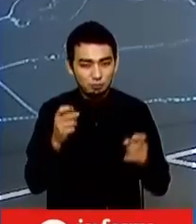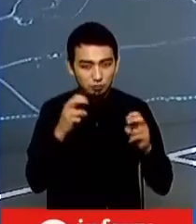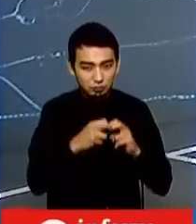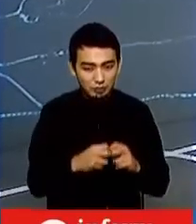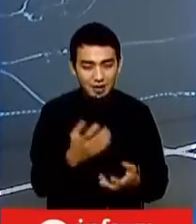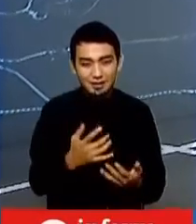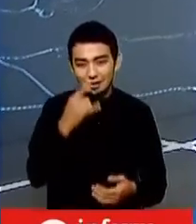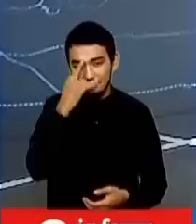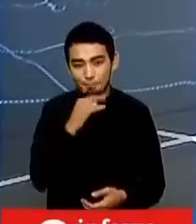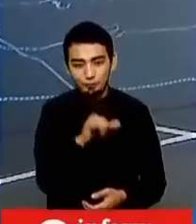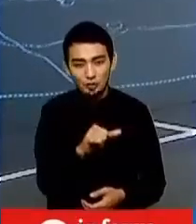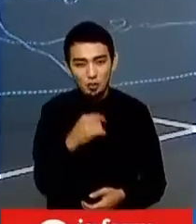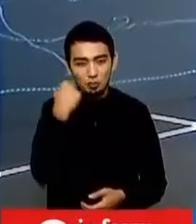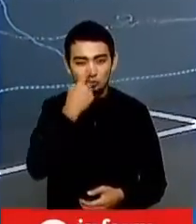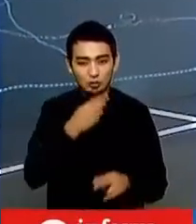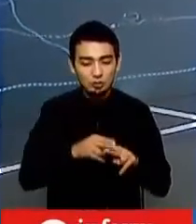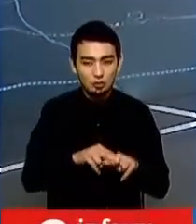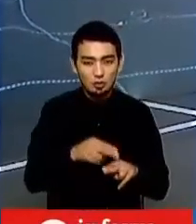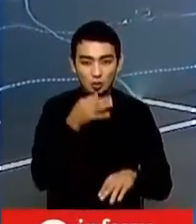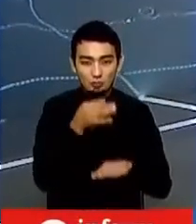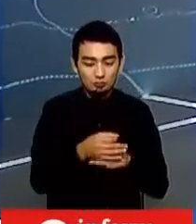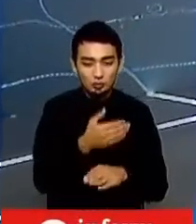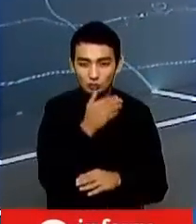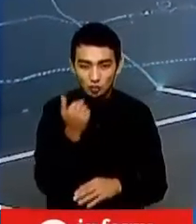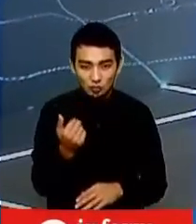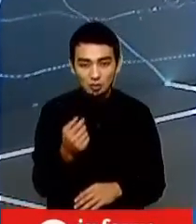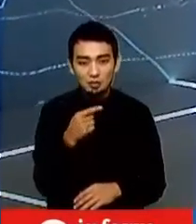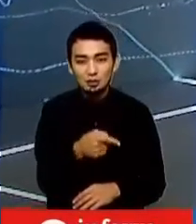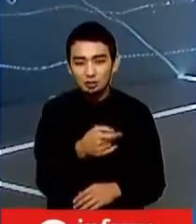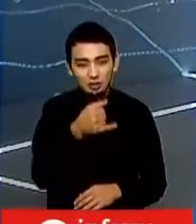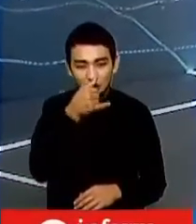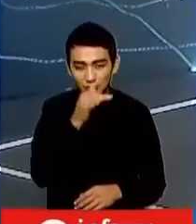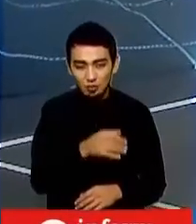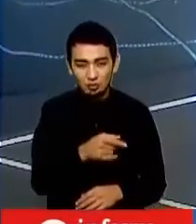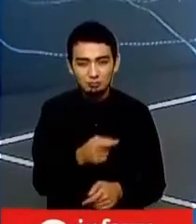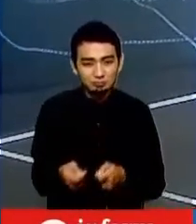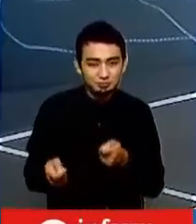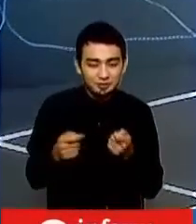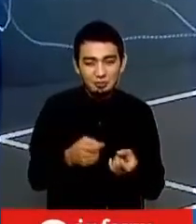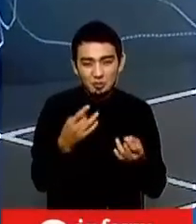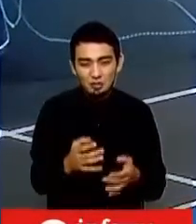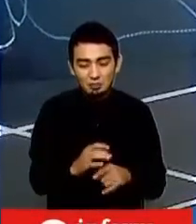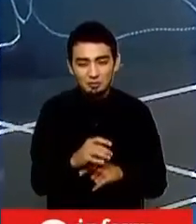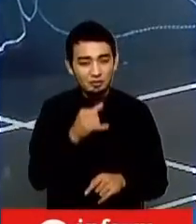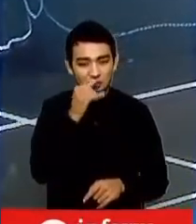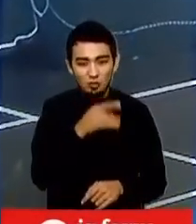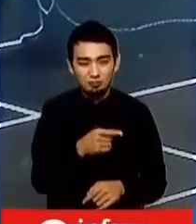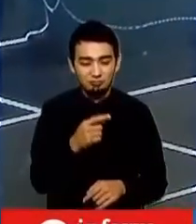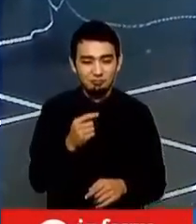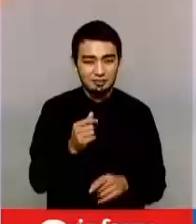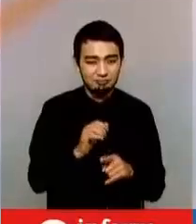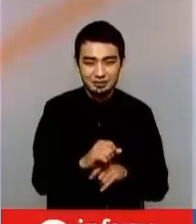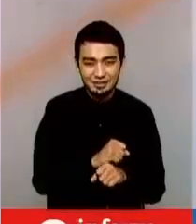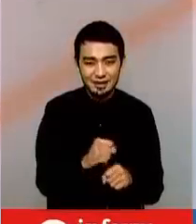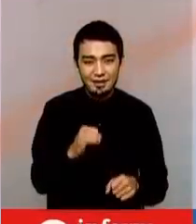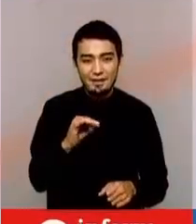Казахстане лицо, которое за них может это всю работу исполнить, они не могут так просто отправить, потому что у них физически должен быть